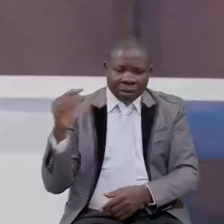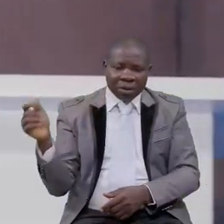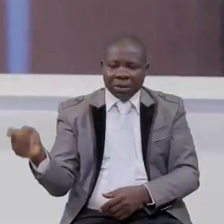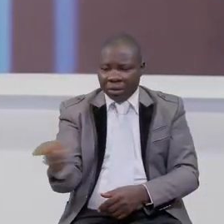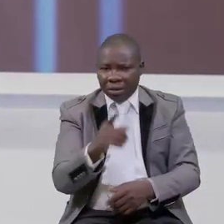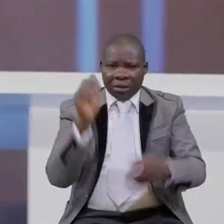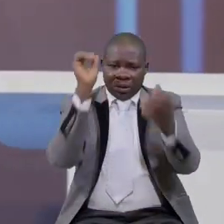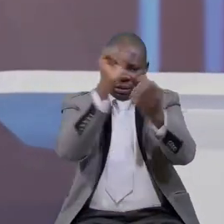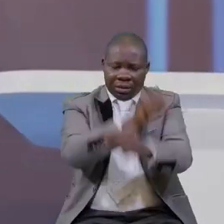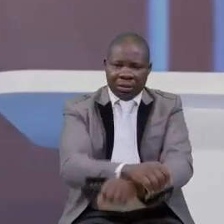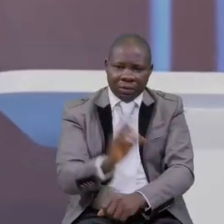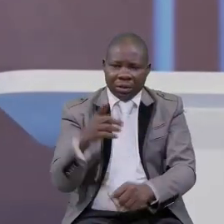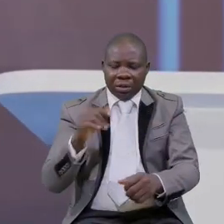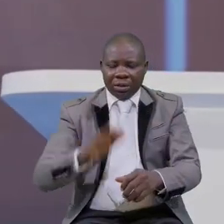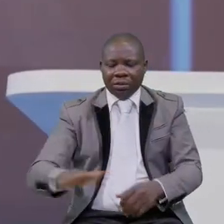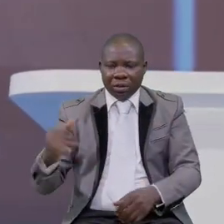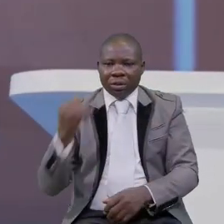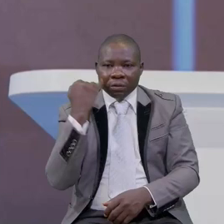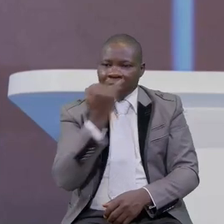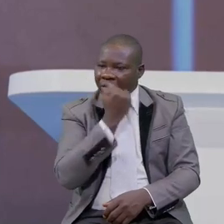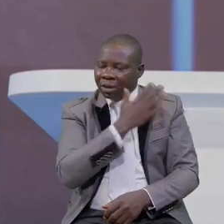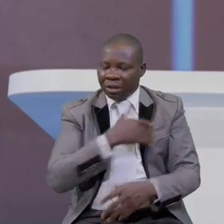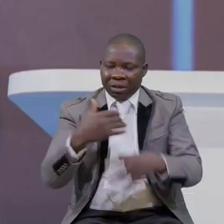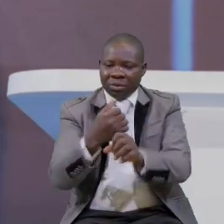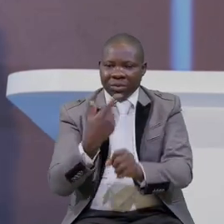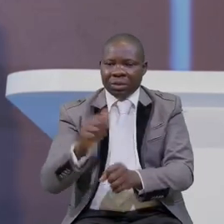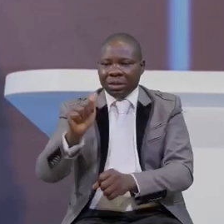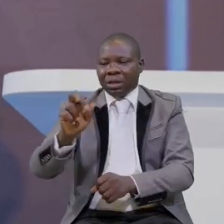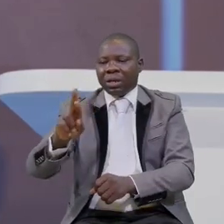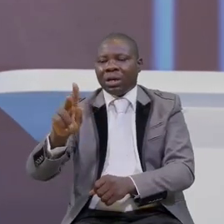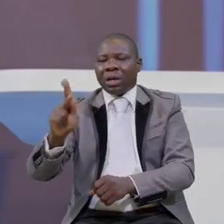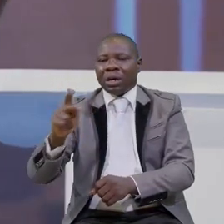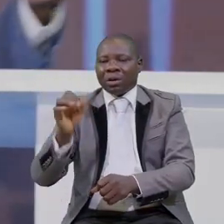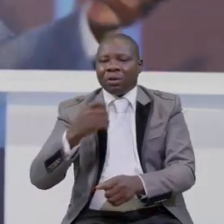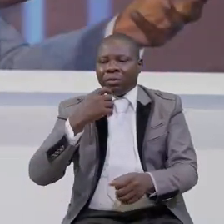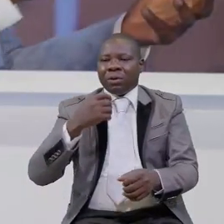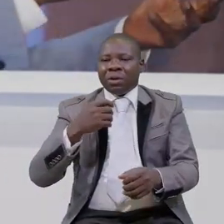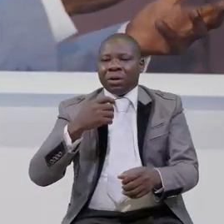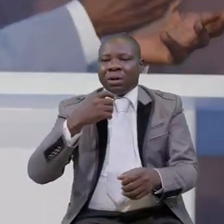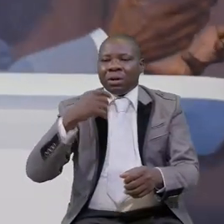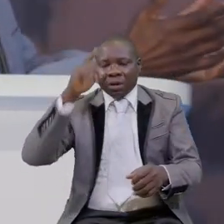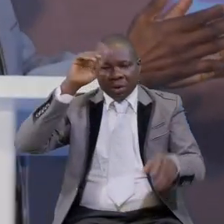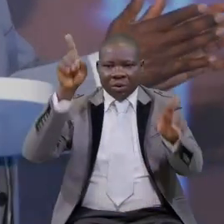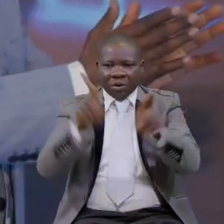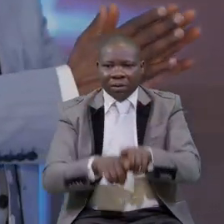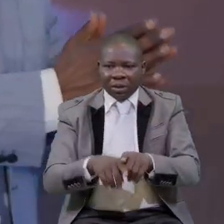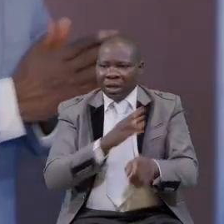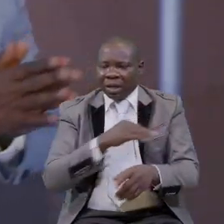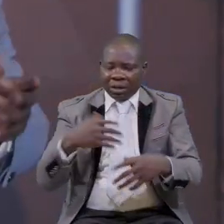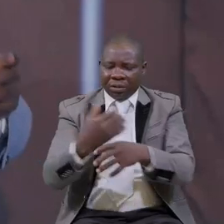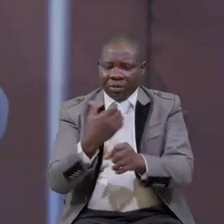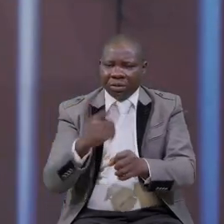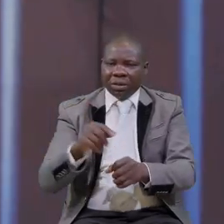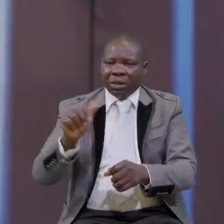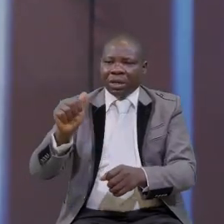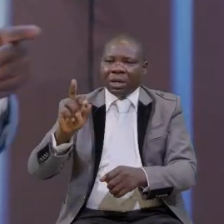Ils pensent qu'ils ont vaincu les enfants d'Israël et ils ont pris l'arche de l'alliance. Et ils ont pris l'arche de l'alliance et ils ont